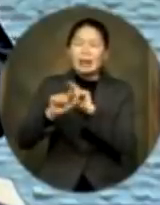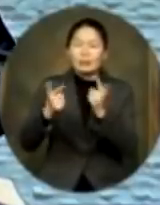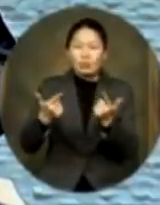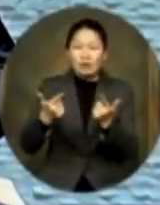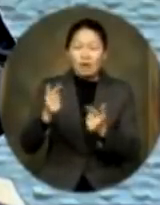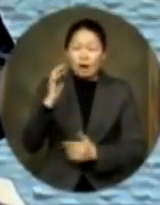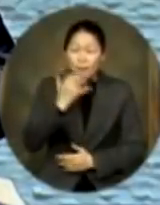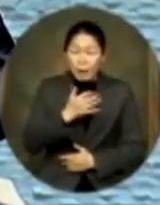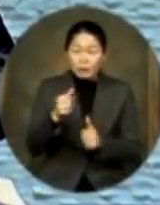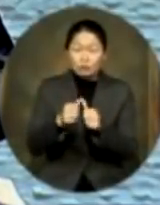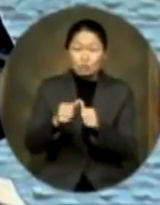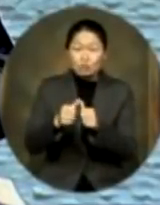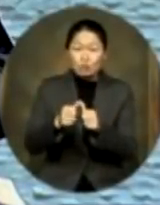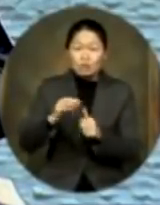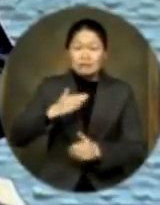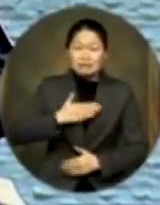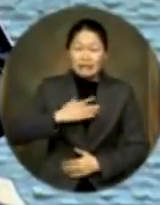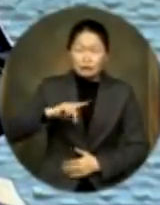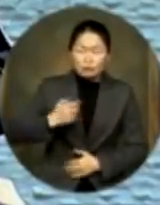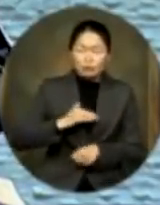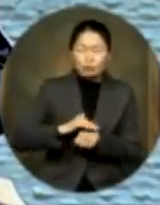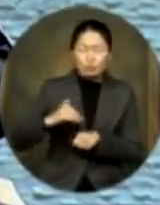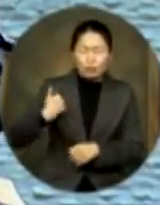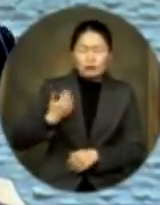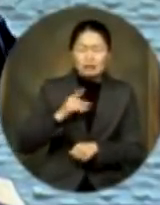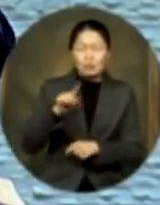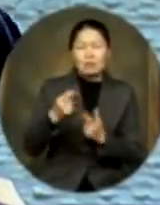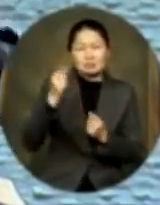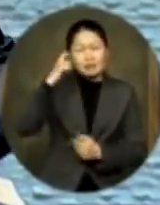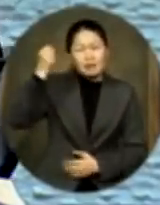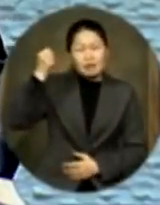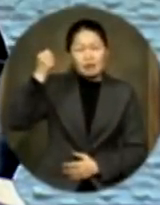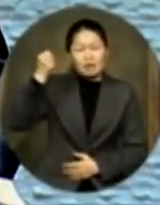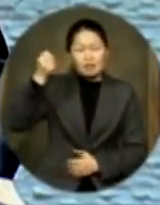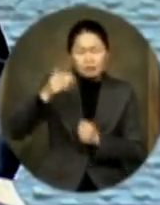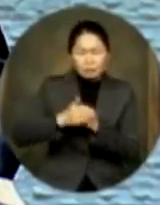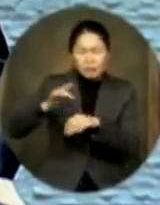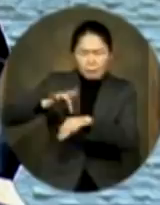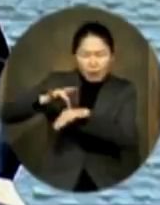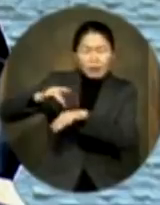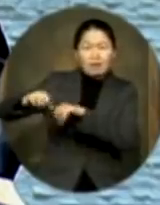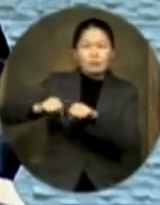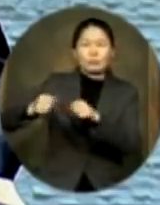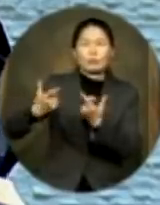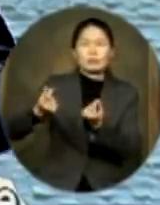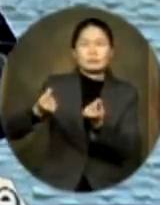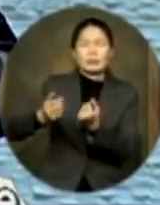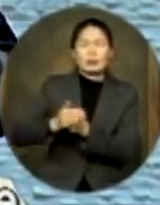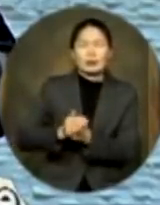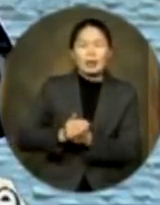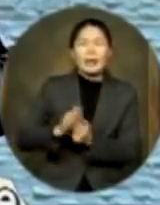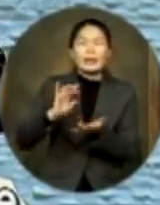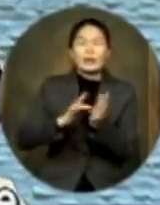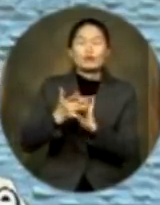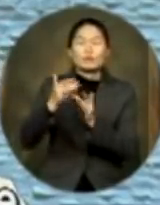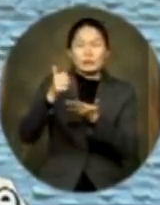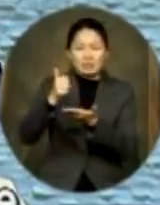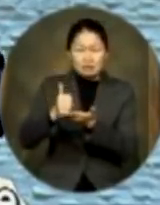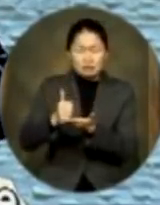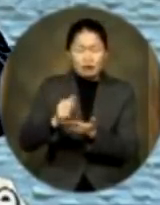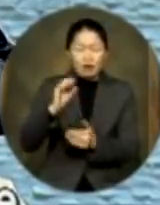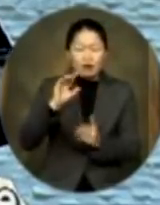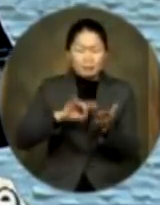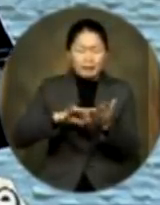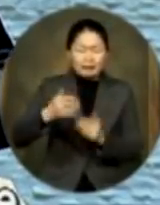자기도 모르게 그렇게 생각하고 있었던 거예요 그러니깐 마귀 노릇 하고 있었던 거죠 예수님께서 마태복음